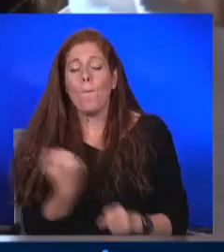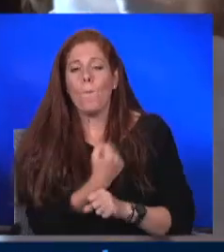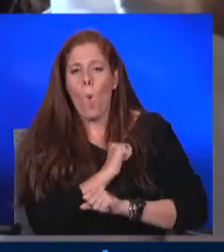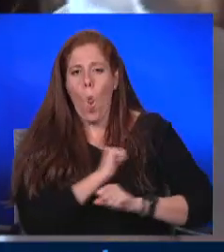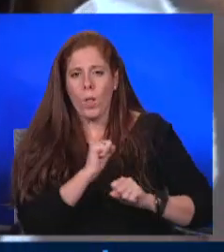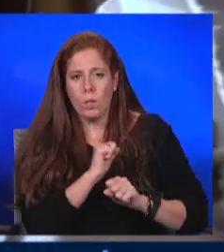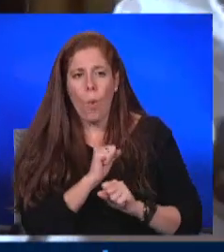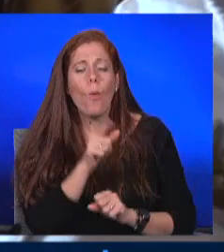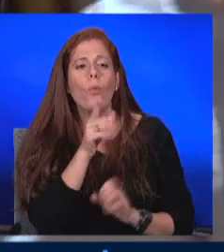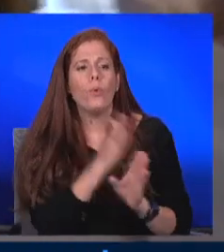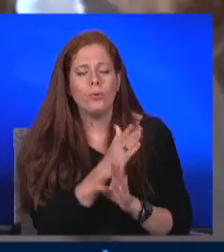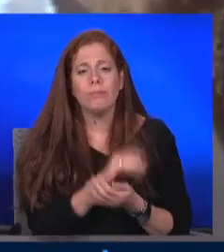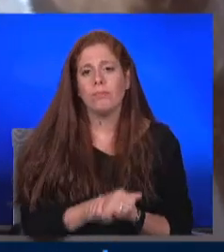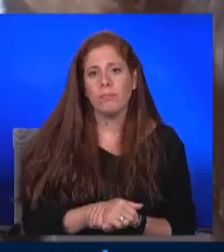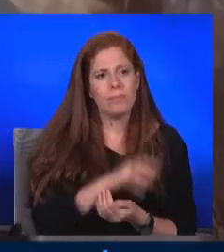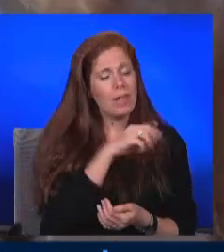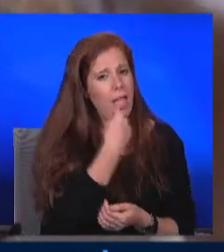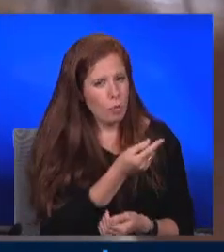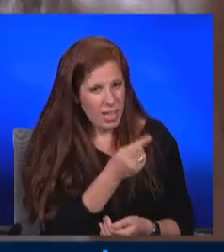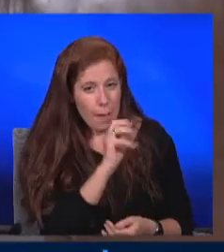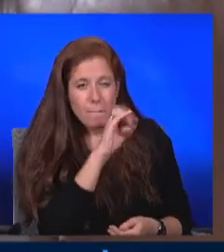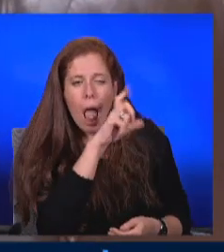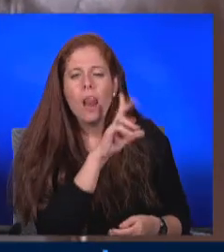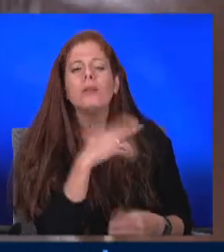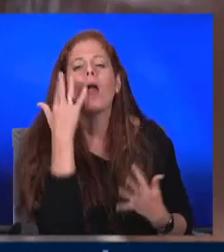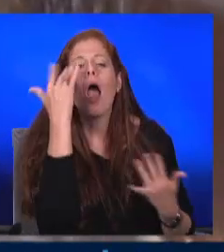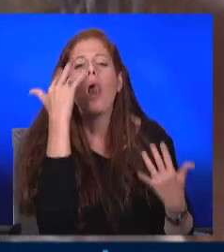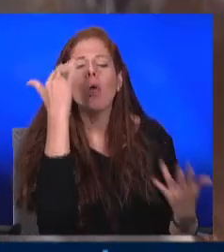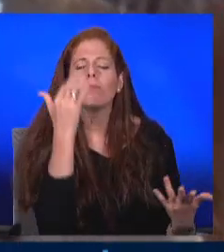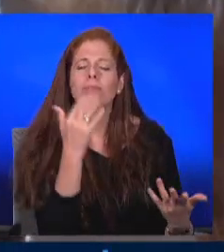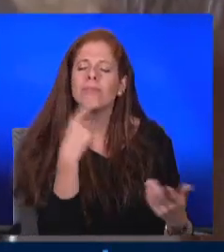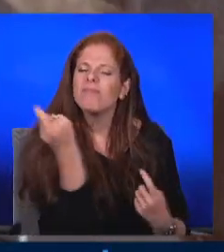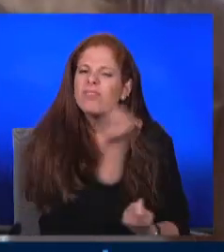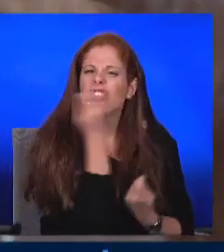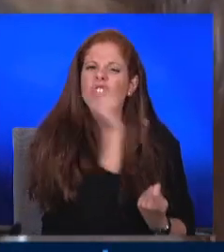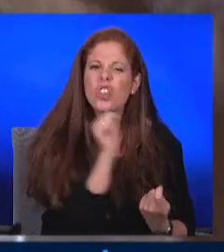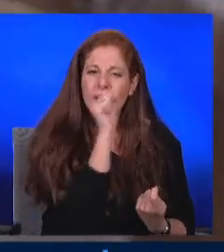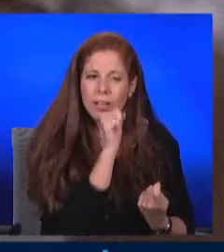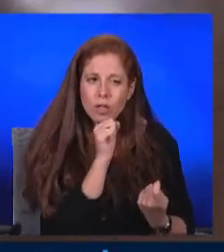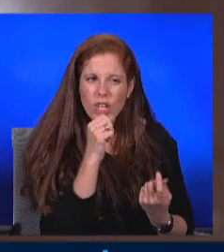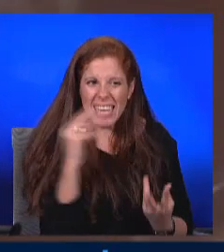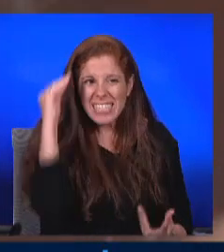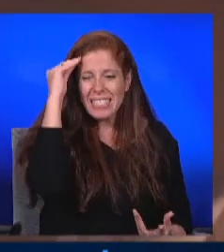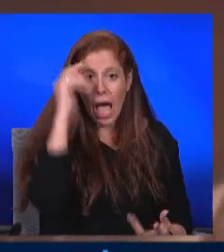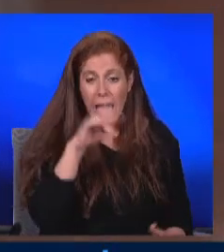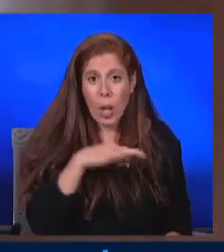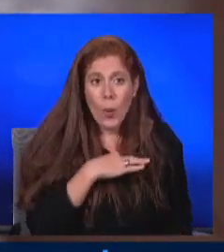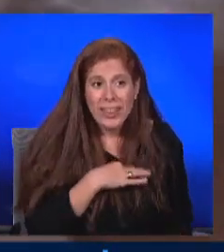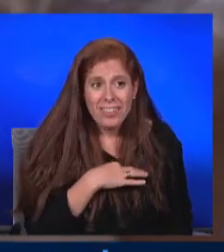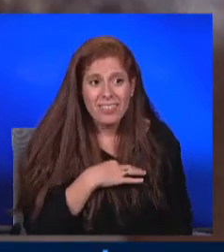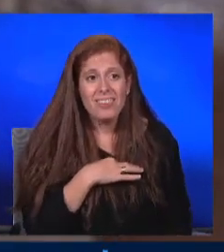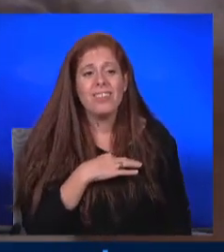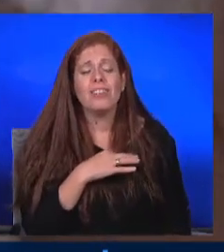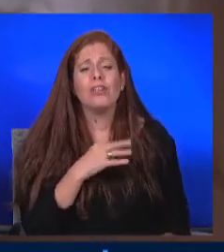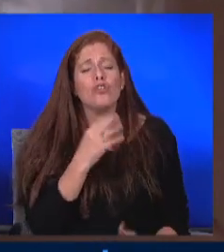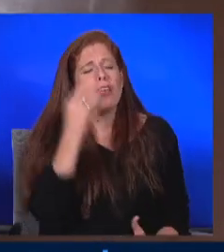אומרת למיכל, מיכל, יש לי חלום להוציא שיר שינציח את, את אחותי, שינציח את